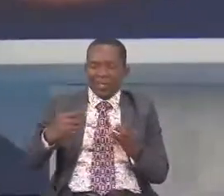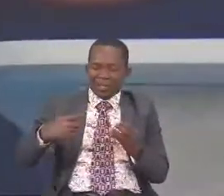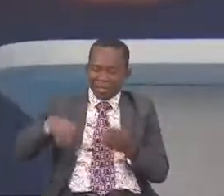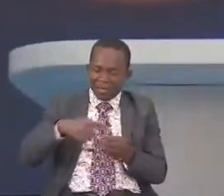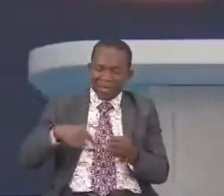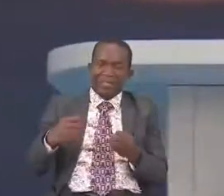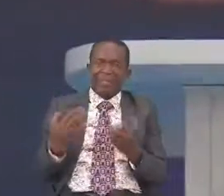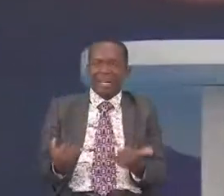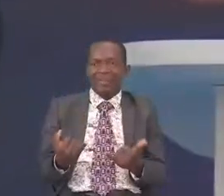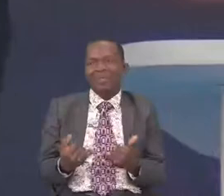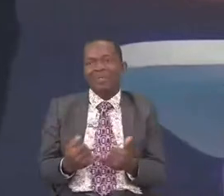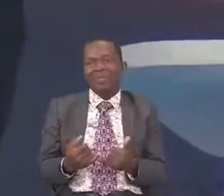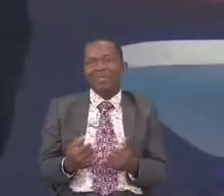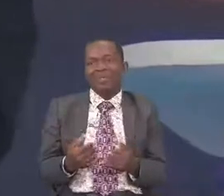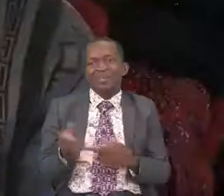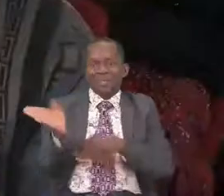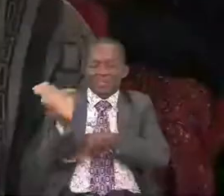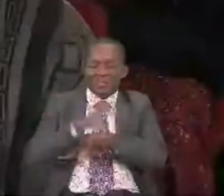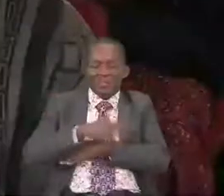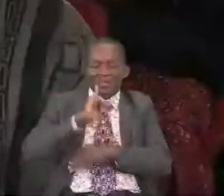train de tourner maintenant.